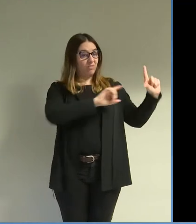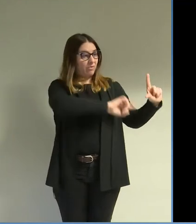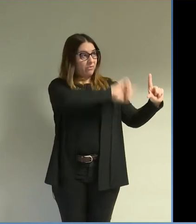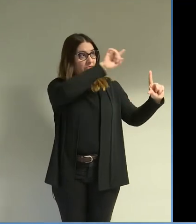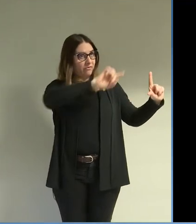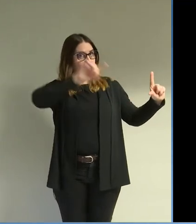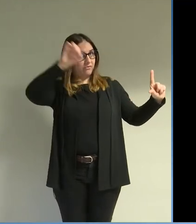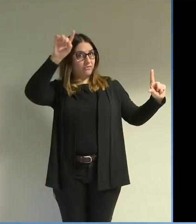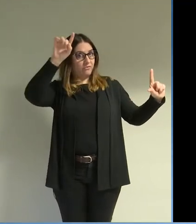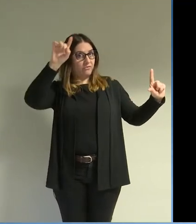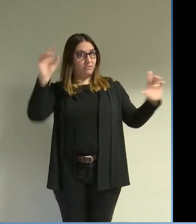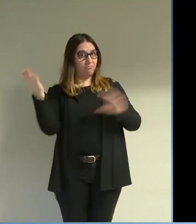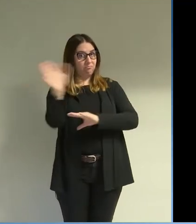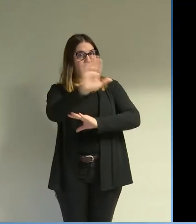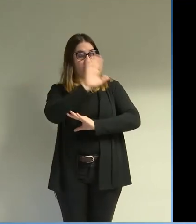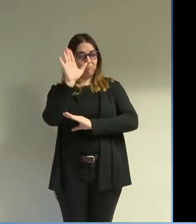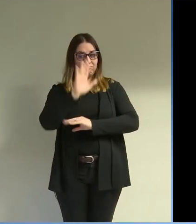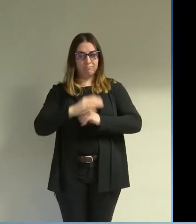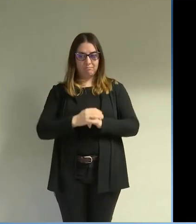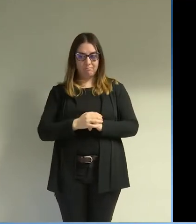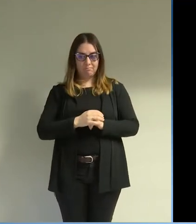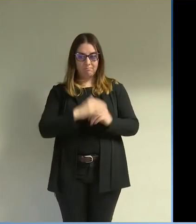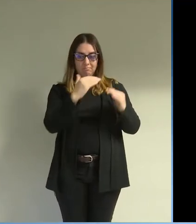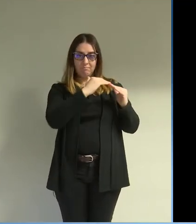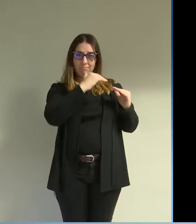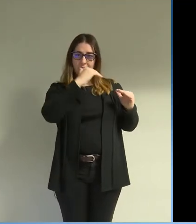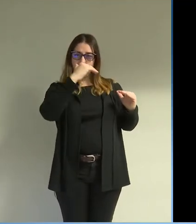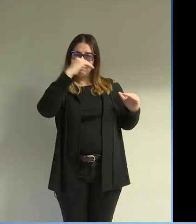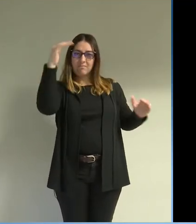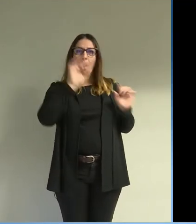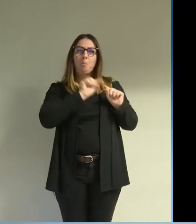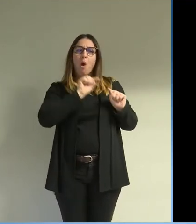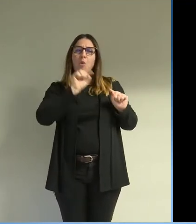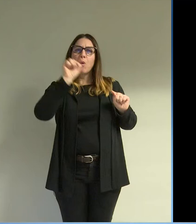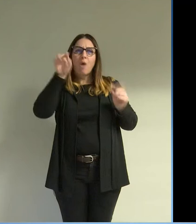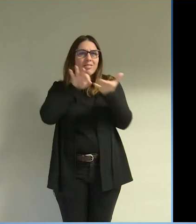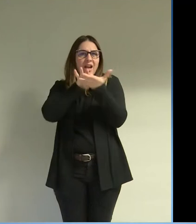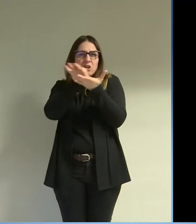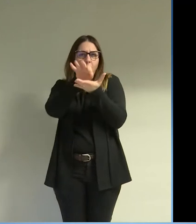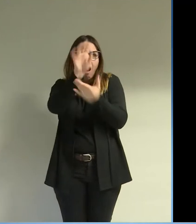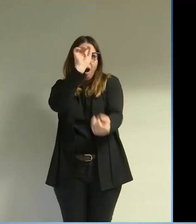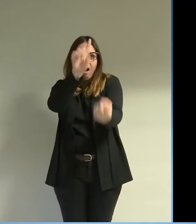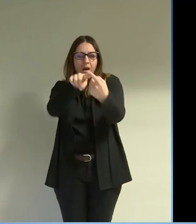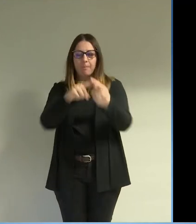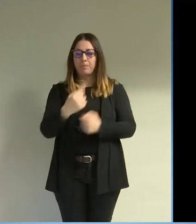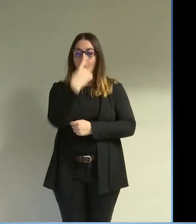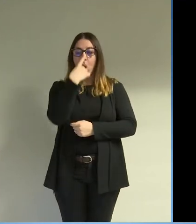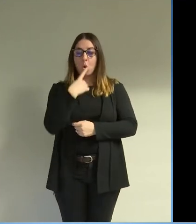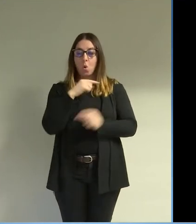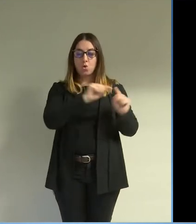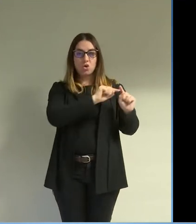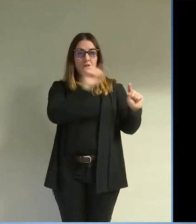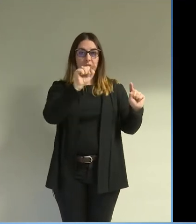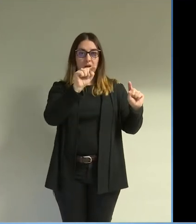qui vous donne qui vous illustre cette volonté on voit bien la trajectoire en ligne au pointillés en rouge un peu jusqu'au choc numéro un